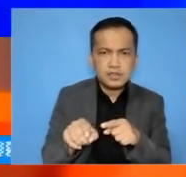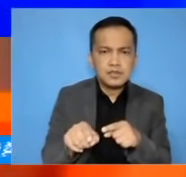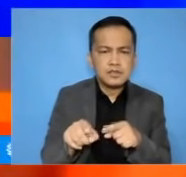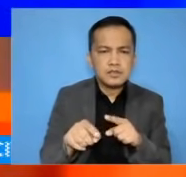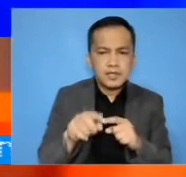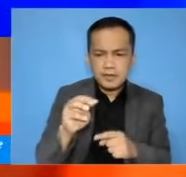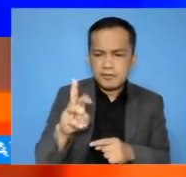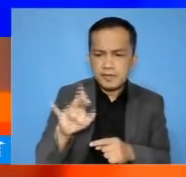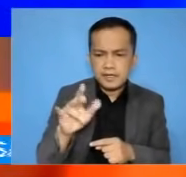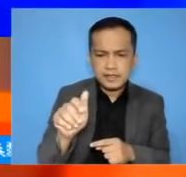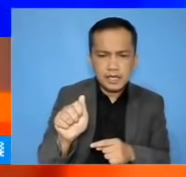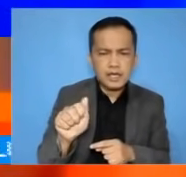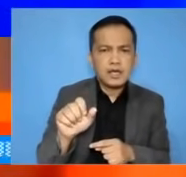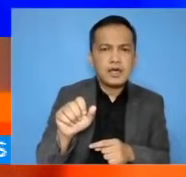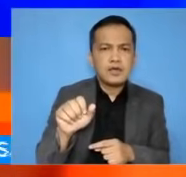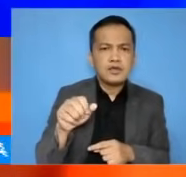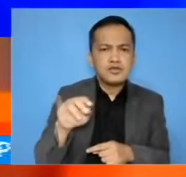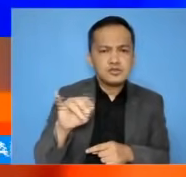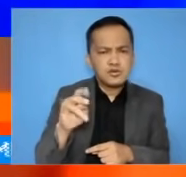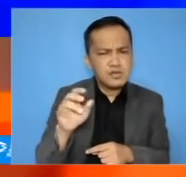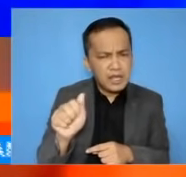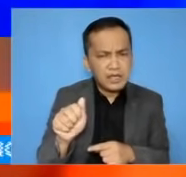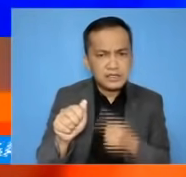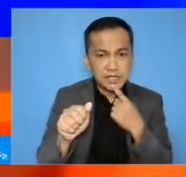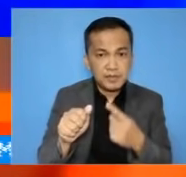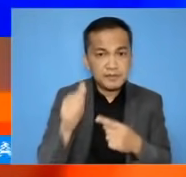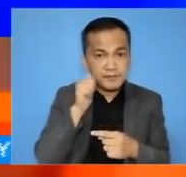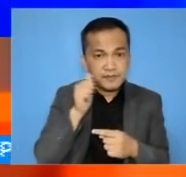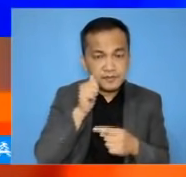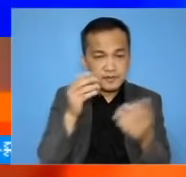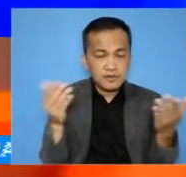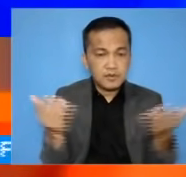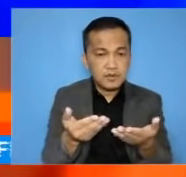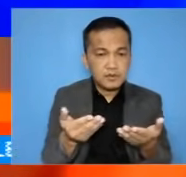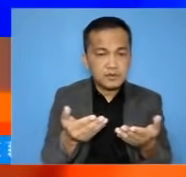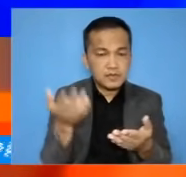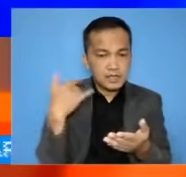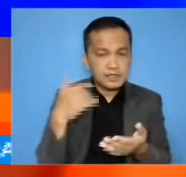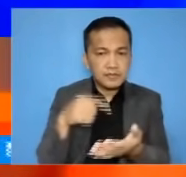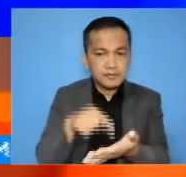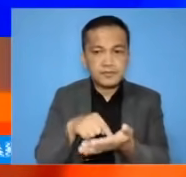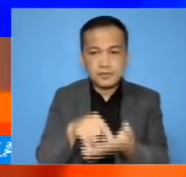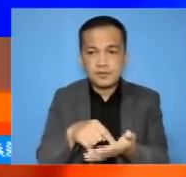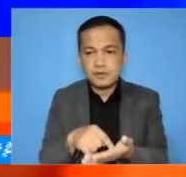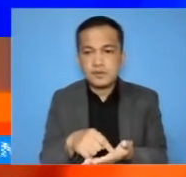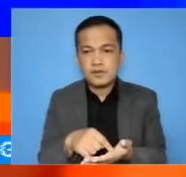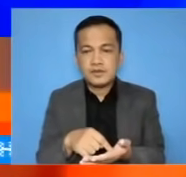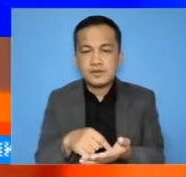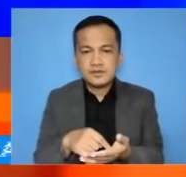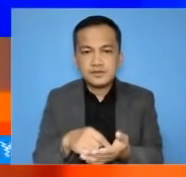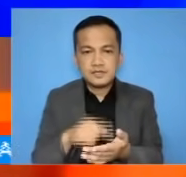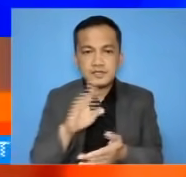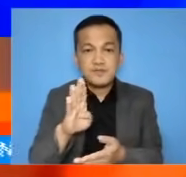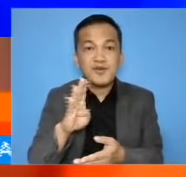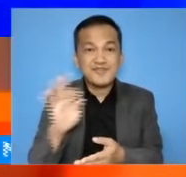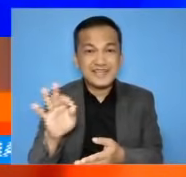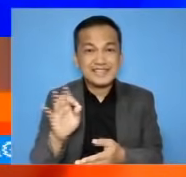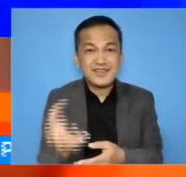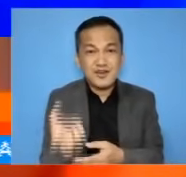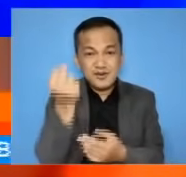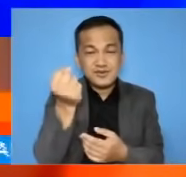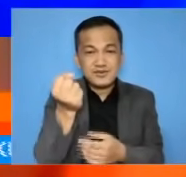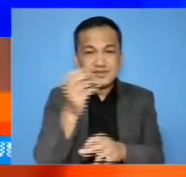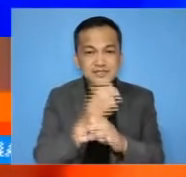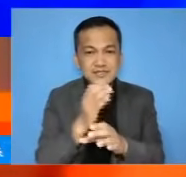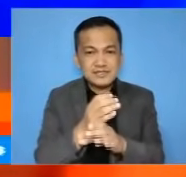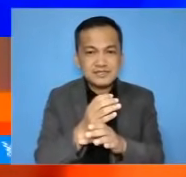C. Hola. Sabi pa ng babae na nagpakilala bilang dating model. Sa boyfriend daw niya ang sasakyan at tinakas